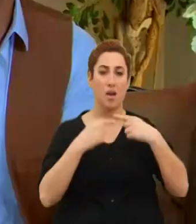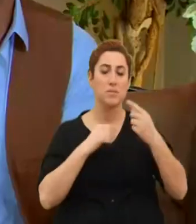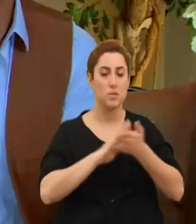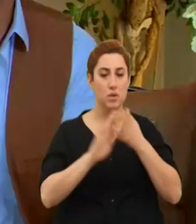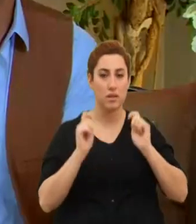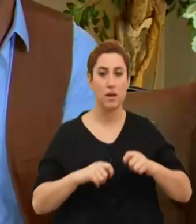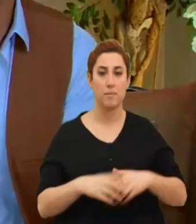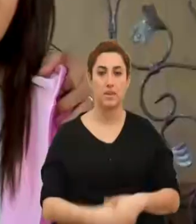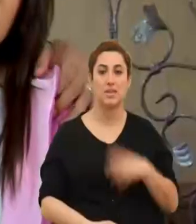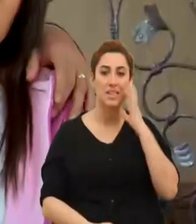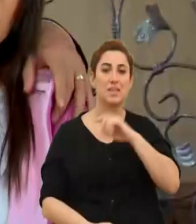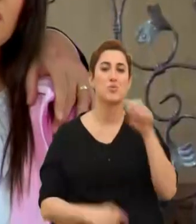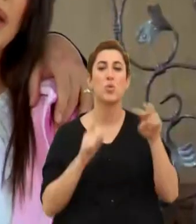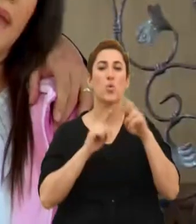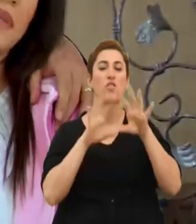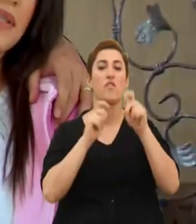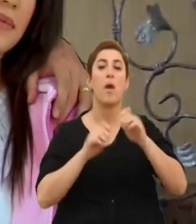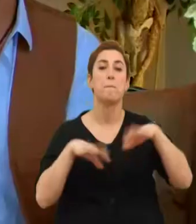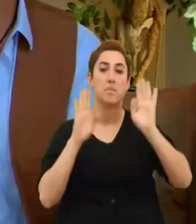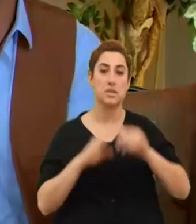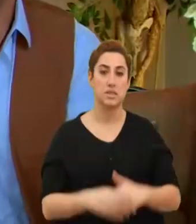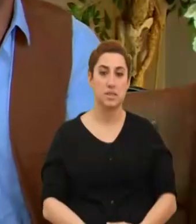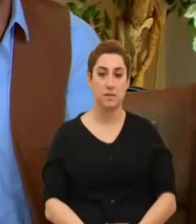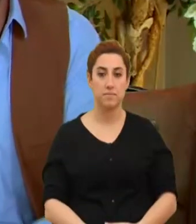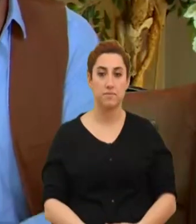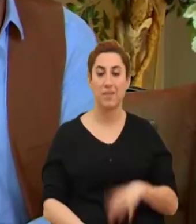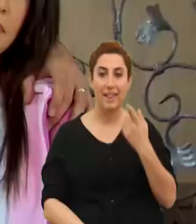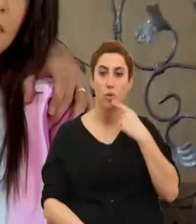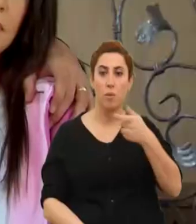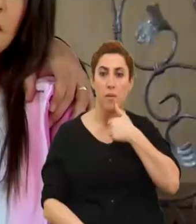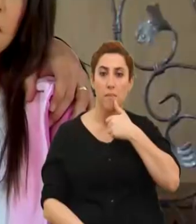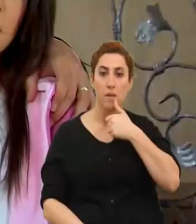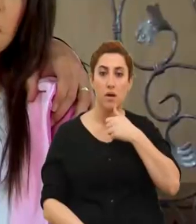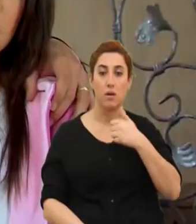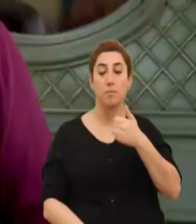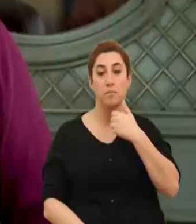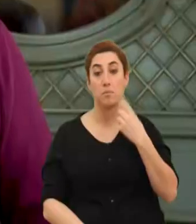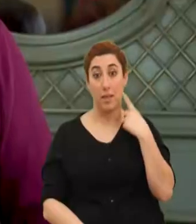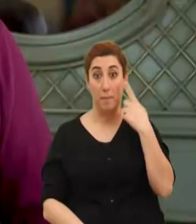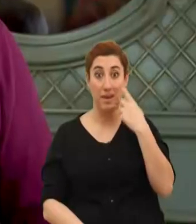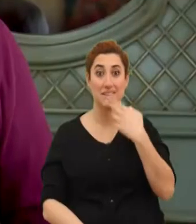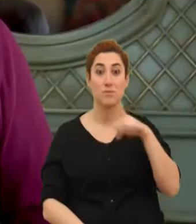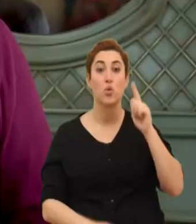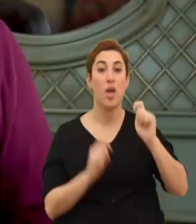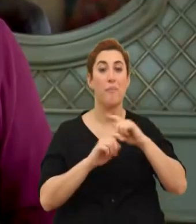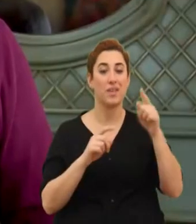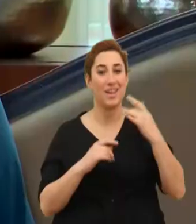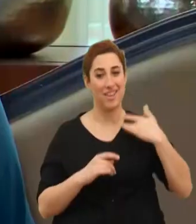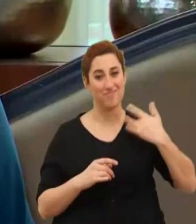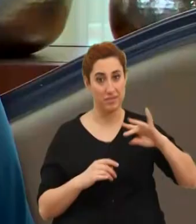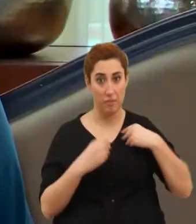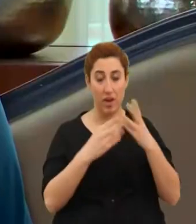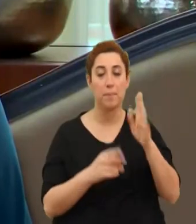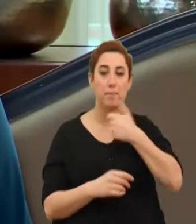aramızda hallettik. Kimse artık Nurhan'ın üstüne gelmesin. Ne diyor bu baba? Baba kızım, bu herifin yaptığı yanına kar mı